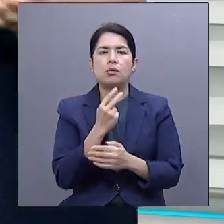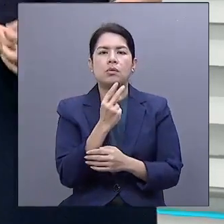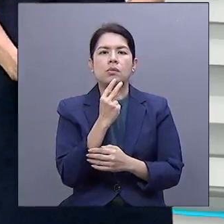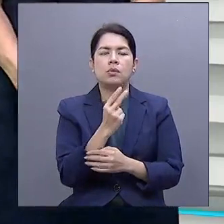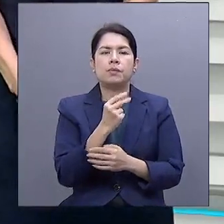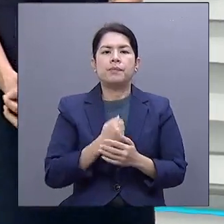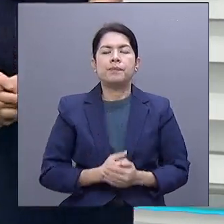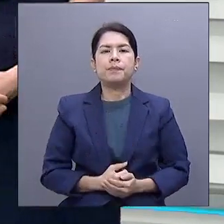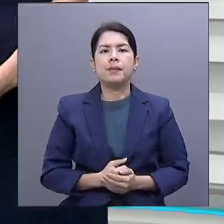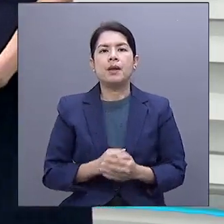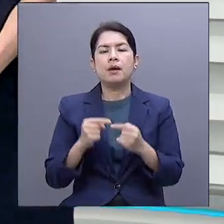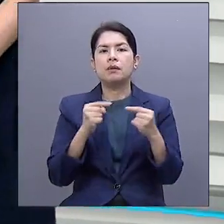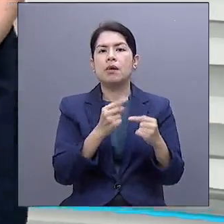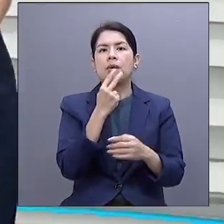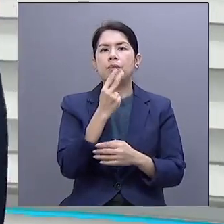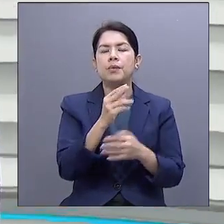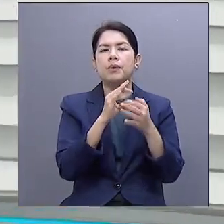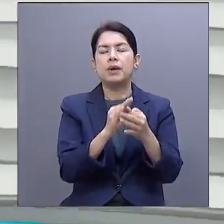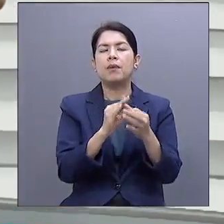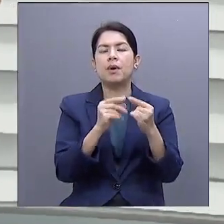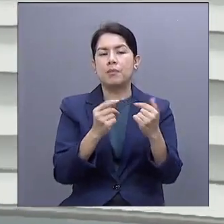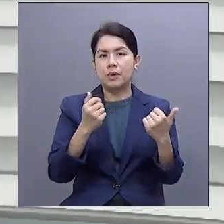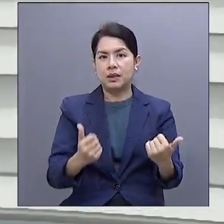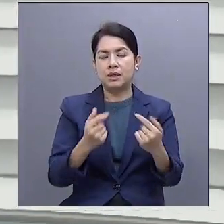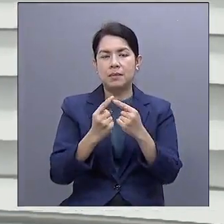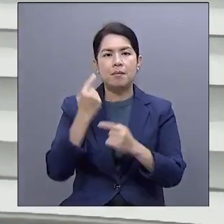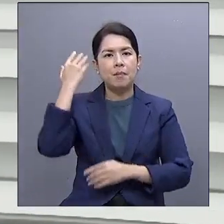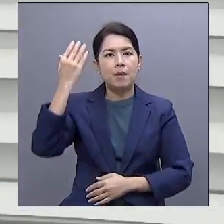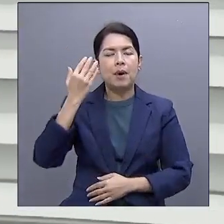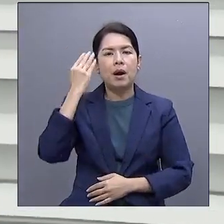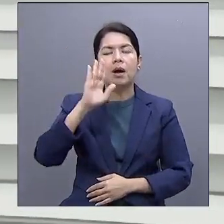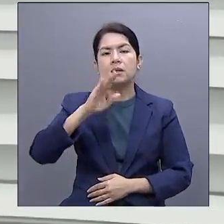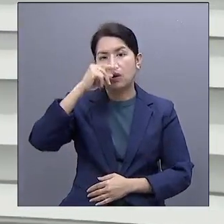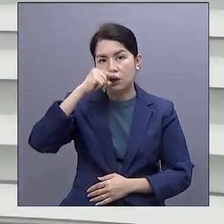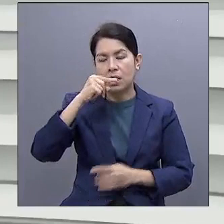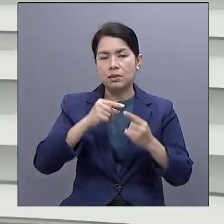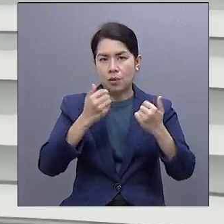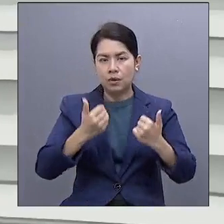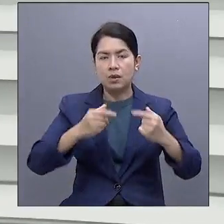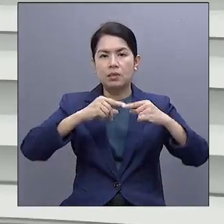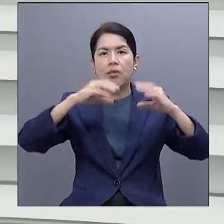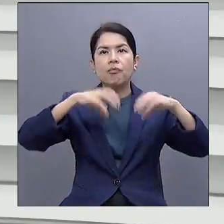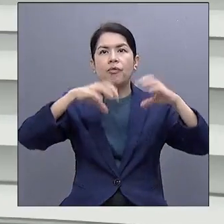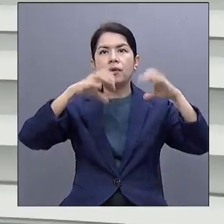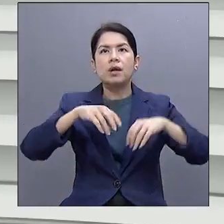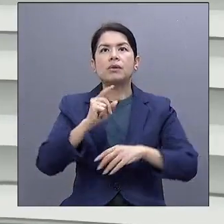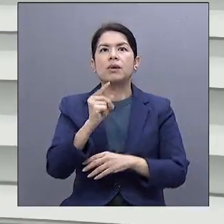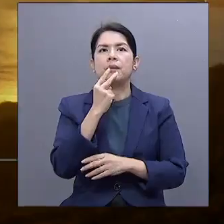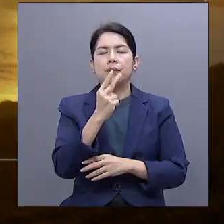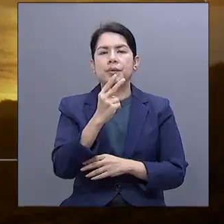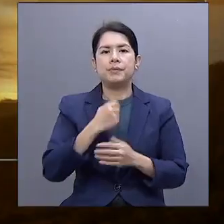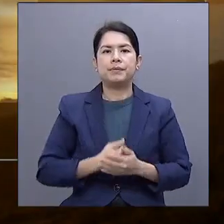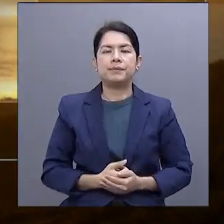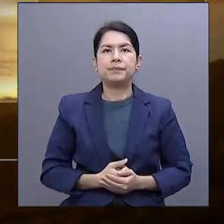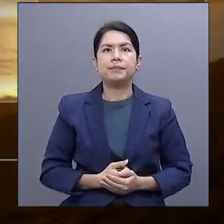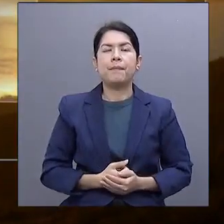และกลับมาดูรายละเอียดของสภาพอากาศในวันนี้กันต่อค่ะวันนี้จะมีฝนตกหนักถึงหนักมากที่บริเวณไหนบ้างเรามาดูกันค่ะ